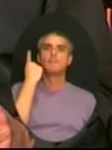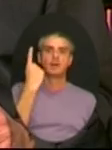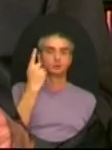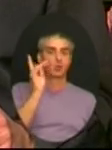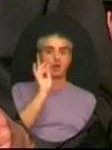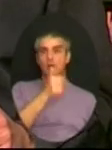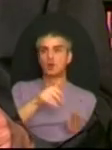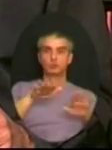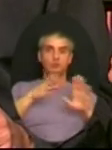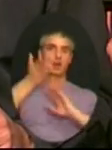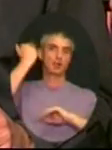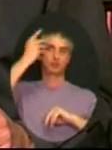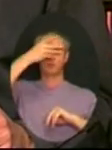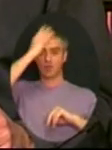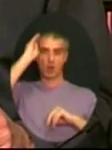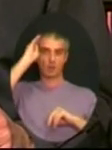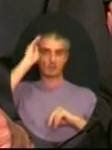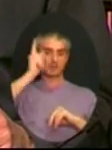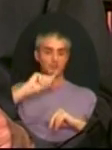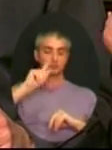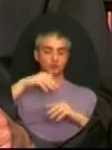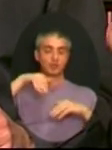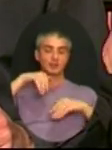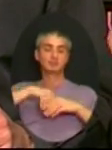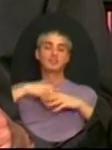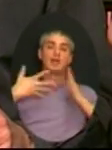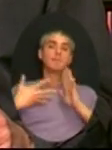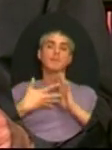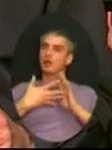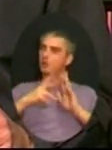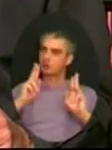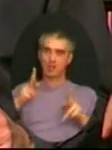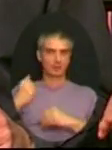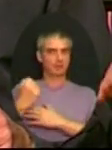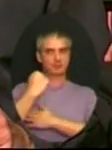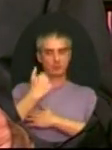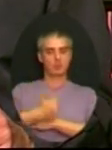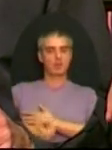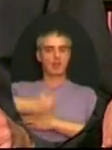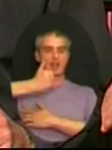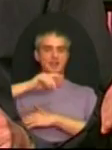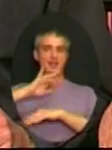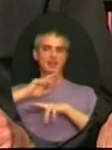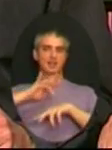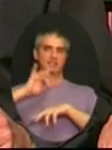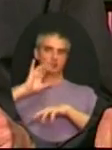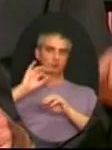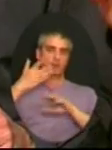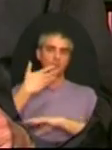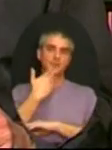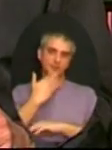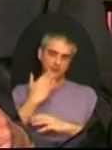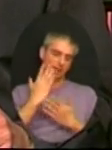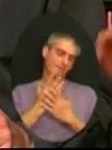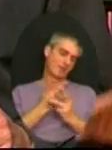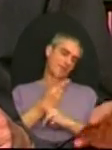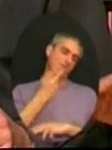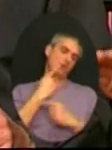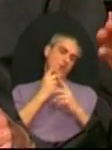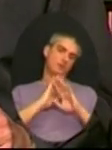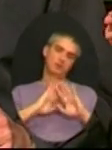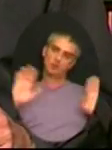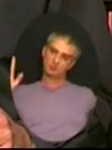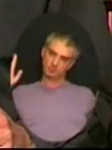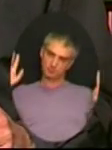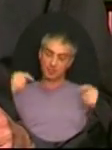על ראש הממשלה שעבר אולמרט, שמי ששקוע עד צוואר בחקירות אין לו מנדט לנהל את ענייני הרגישים של מדינת ישראל. טוב, אנחנו כבר עברנו את הדיון הזה, עכשיו זה